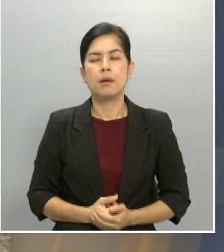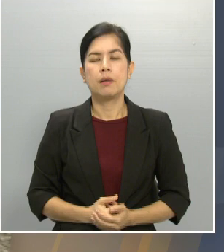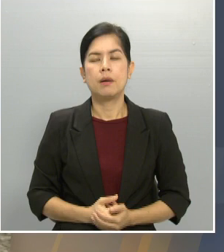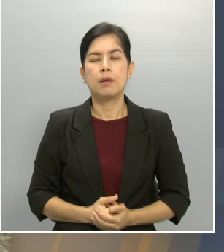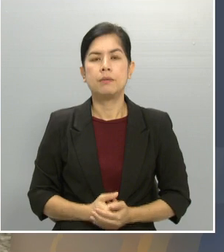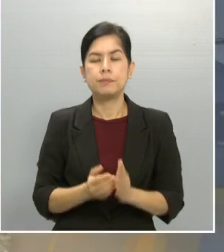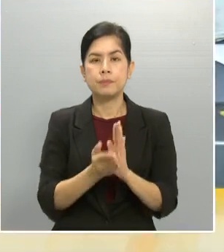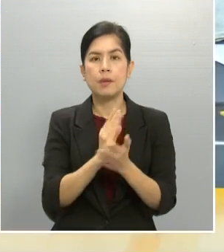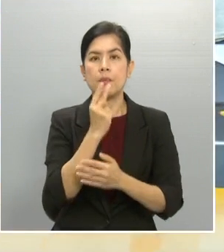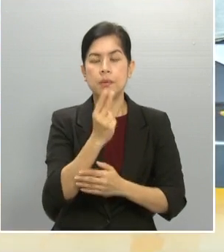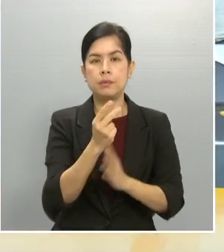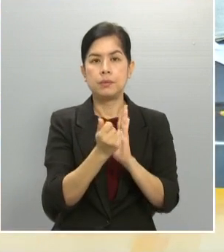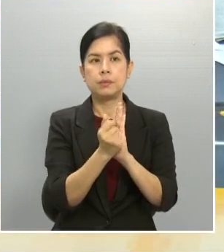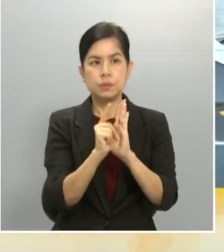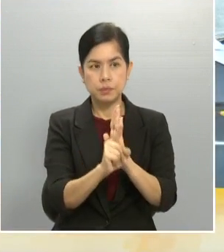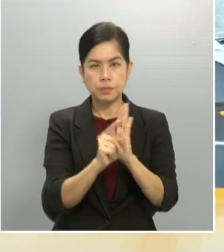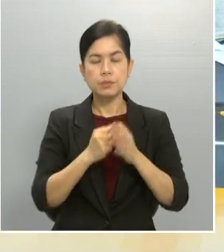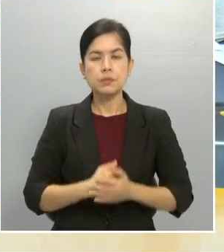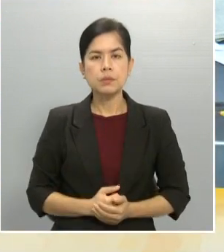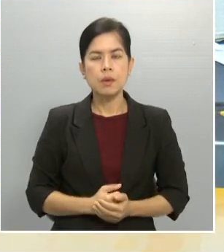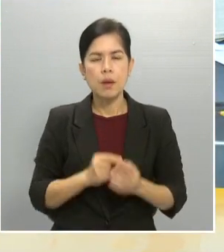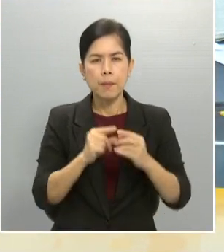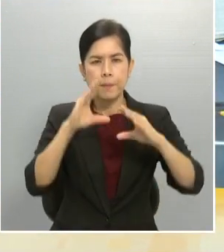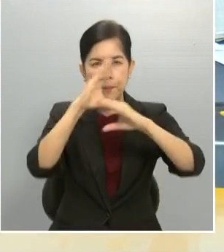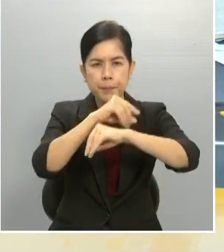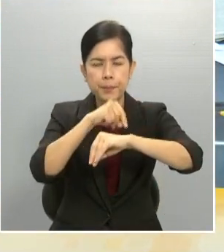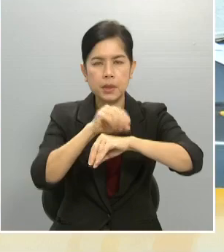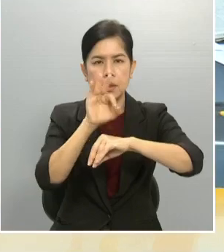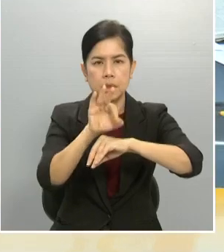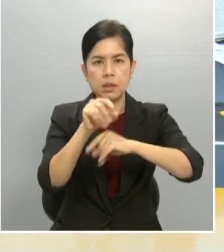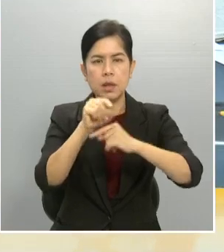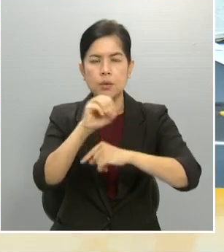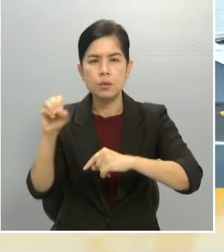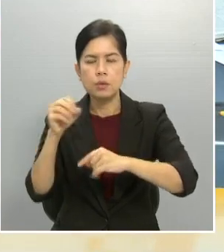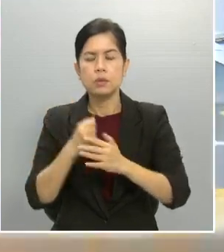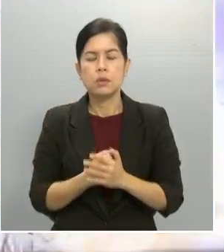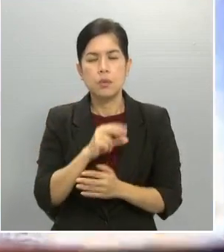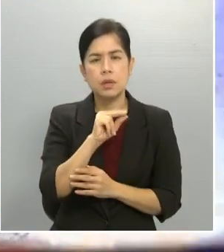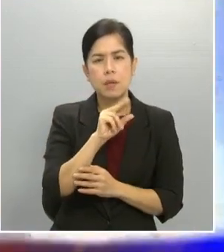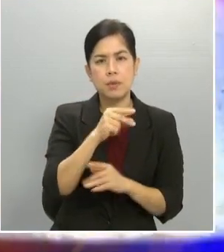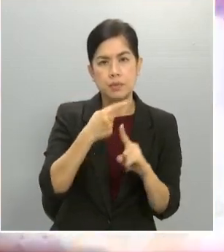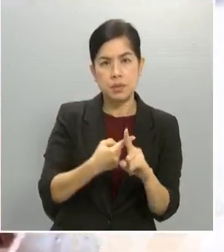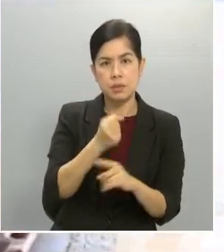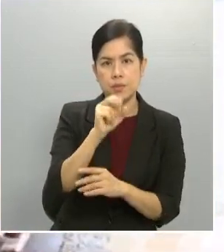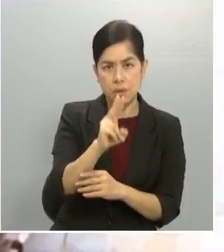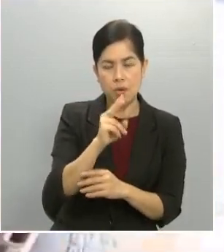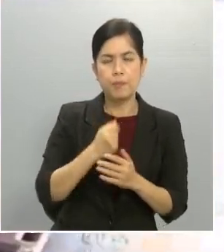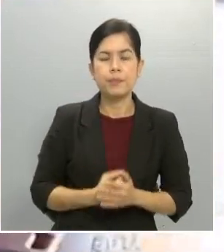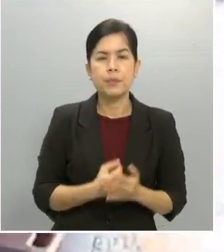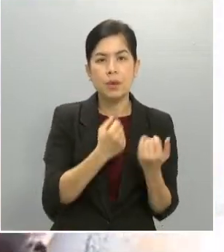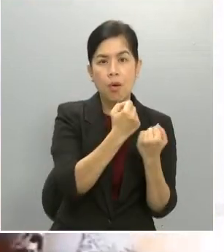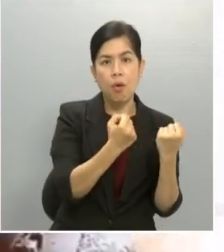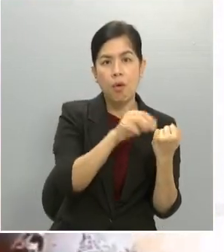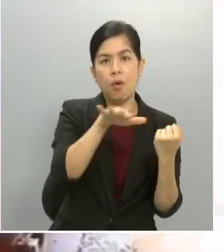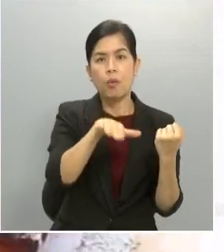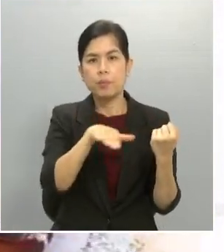ไปดูเหตุการณ์ที่อุดรธานี3ทุ่มก็คือวันที่30ปิกอัพชนคนเดินข้ามถนนบาดเจ็บบริเวณถนนรอบเมือง